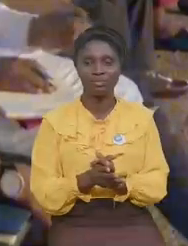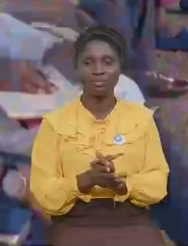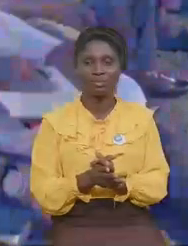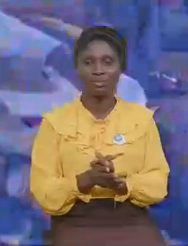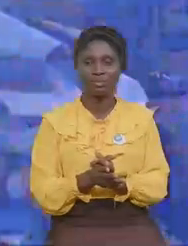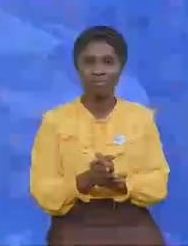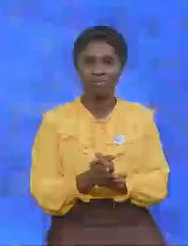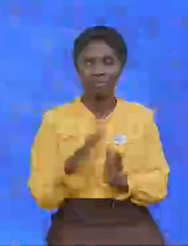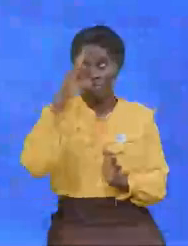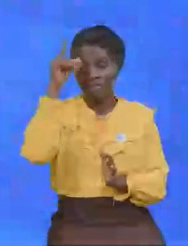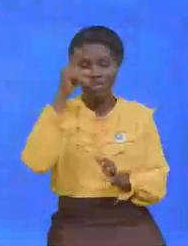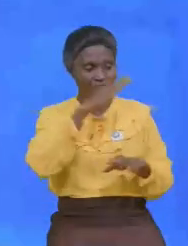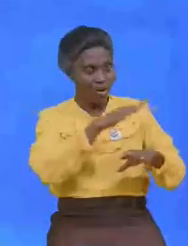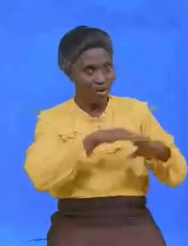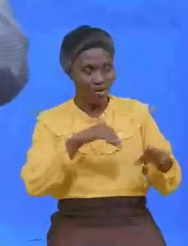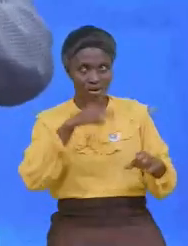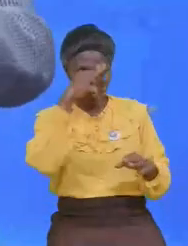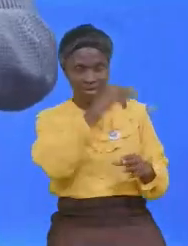Il a appelé Zachée.